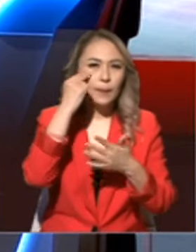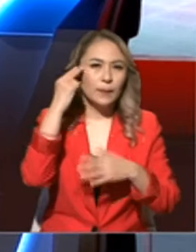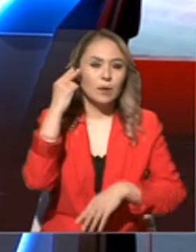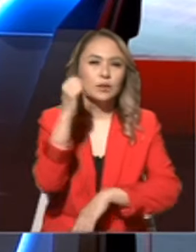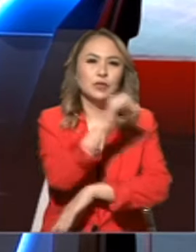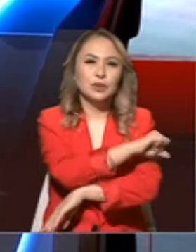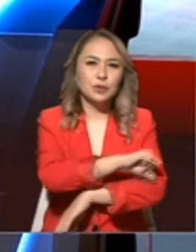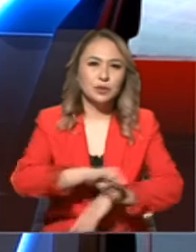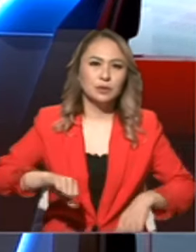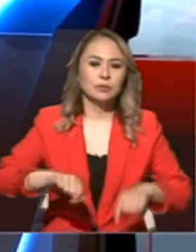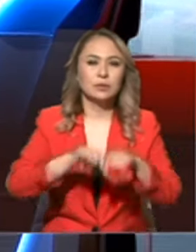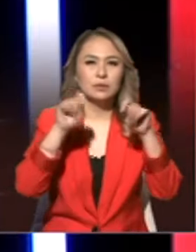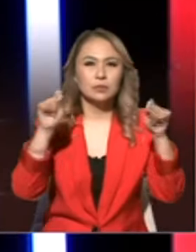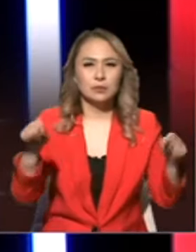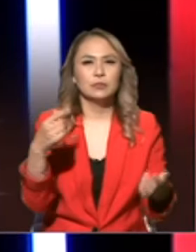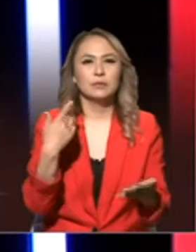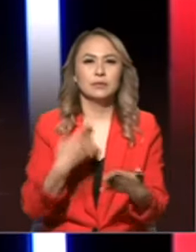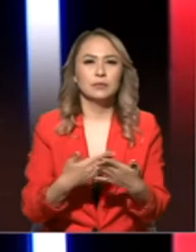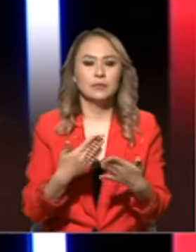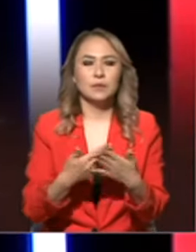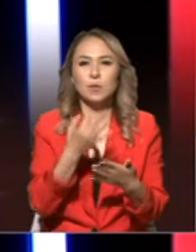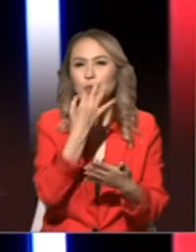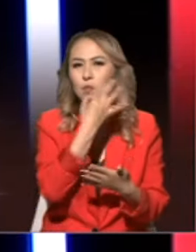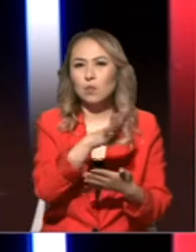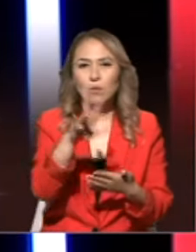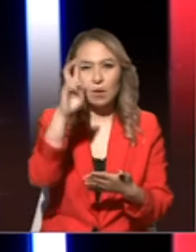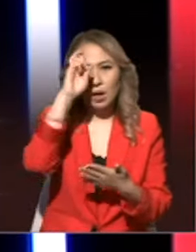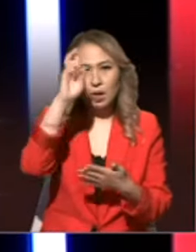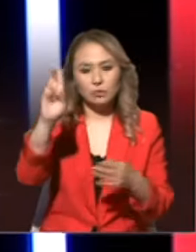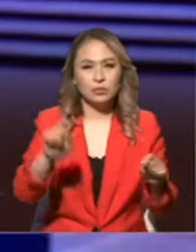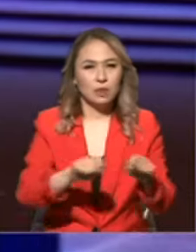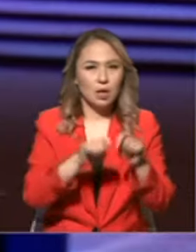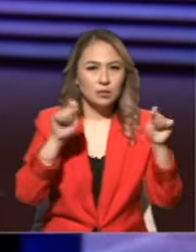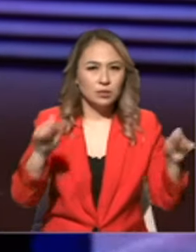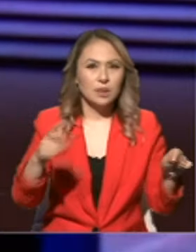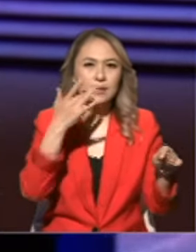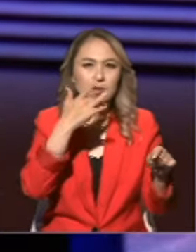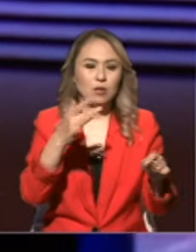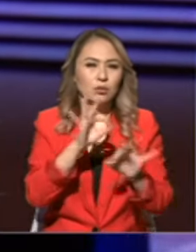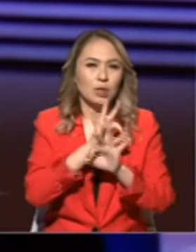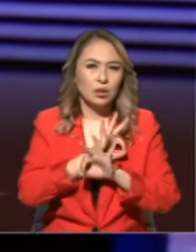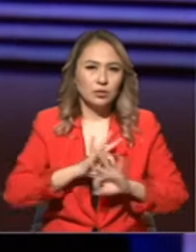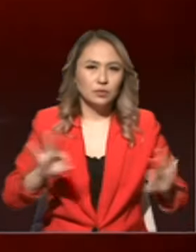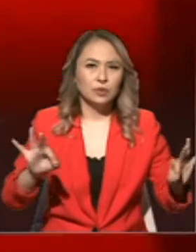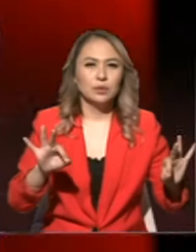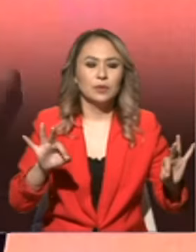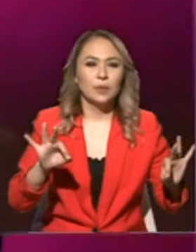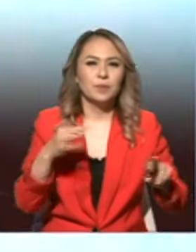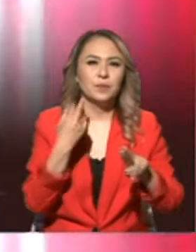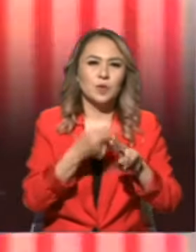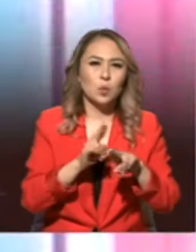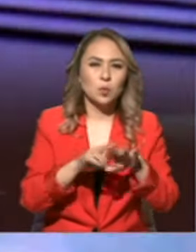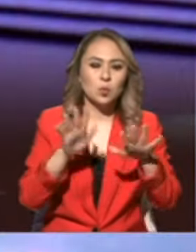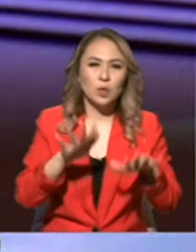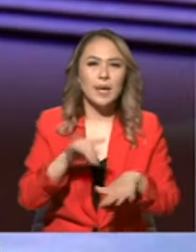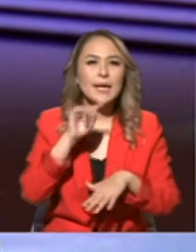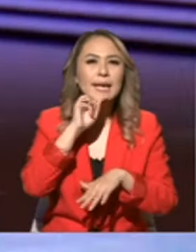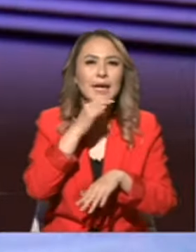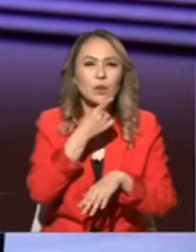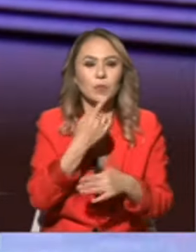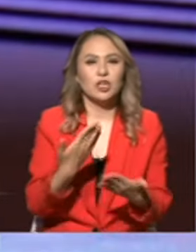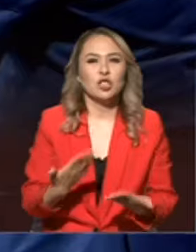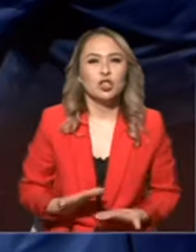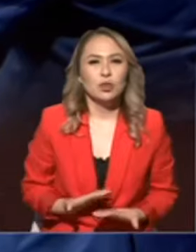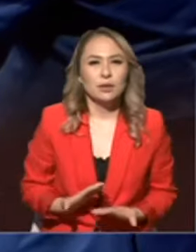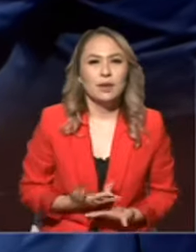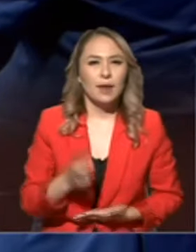тұр. Иә, ашық тұр. Кез келген мемлекетке біз ашықпыз қазір. Саясатымыз жақсы. Бірақ сол жақтың экономикалық жағдайы мен